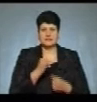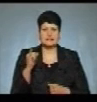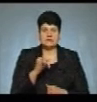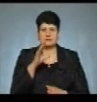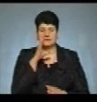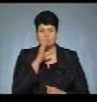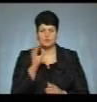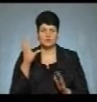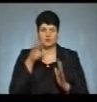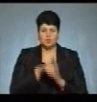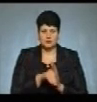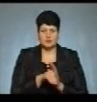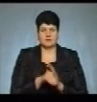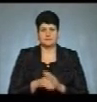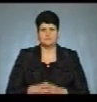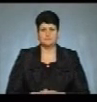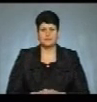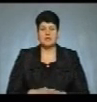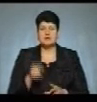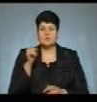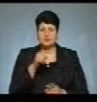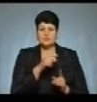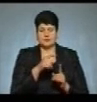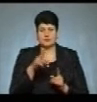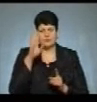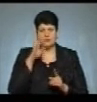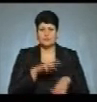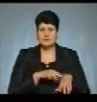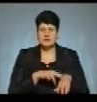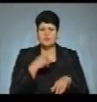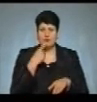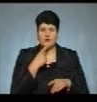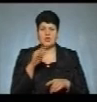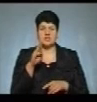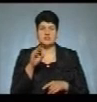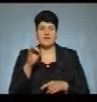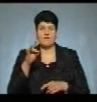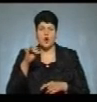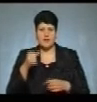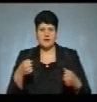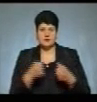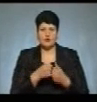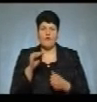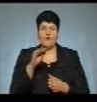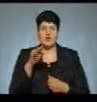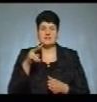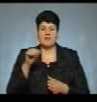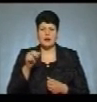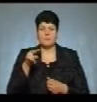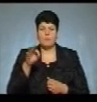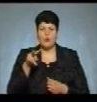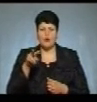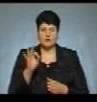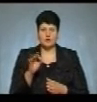повідомив патрульний поліцейський Анатолій Кіт. За його словами, таксі «Шевроле Авео» зіткнулося з автомобілями «Фольксваген Поло» та «Субару